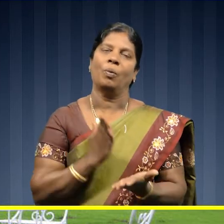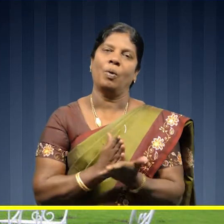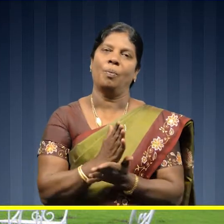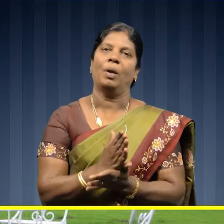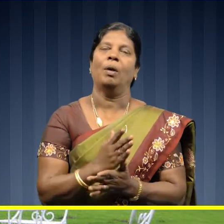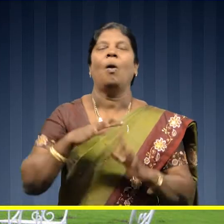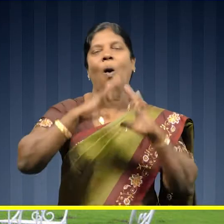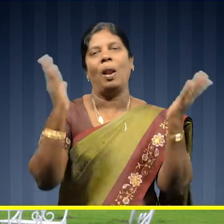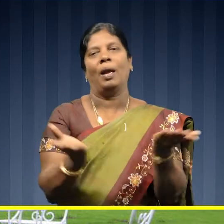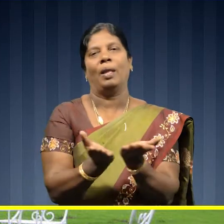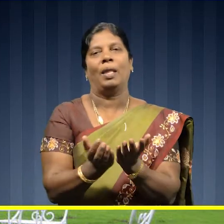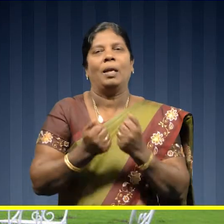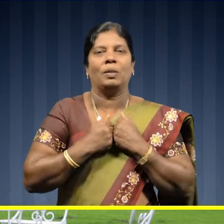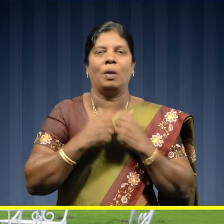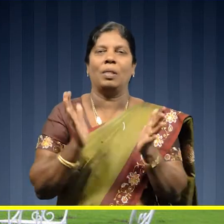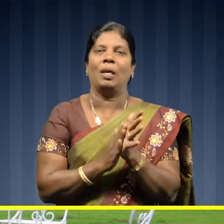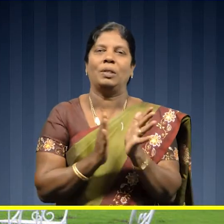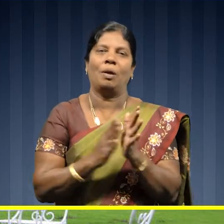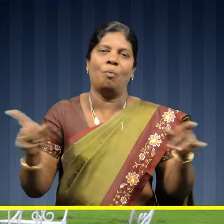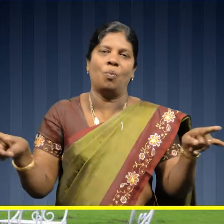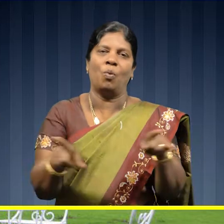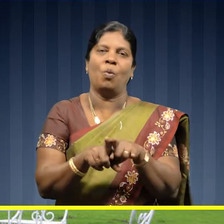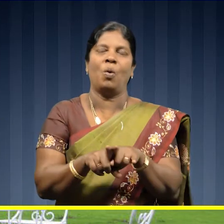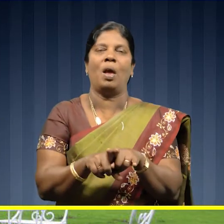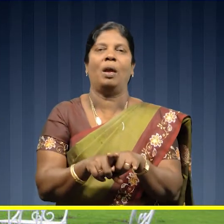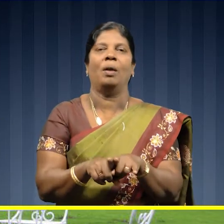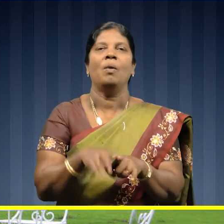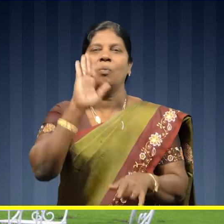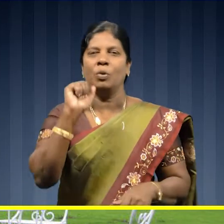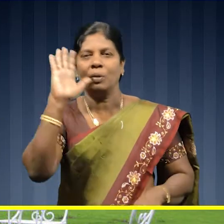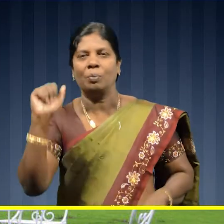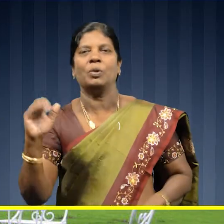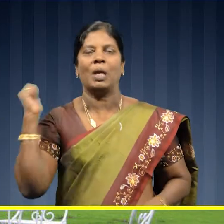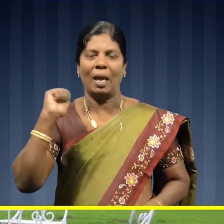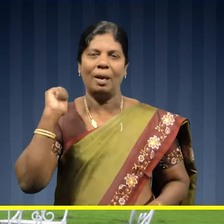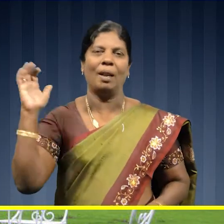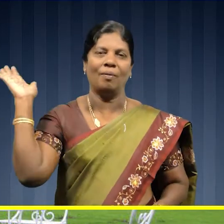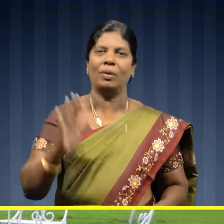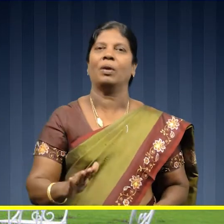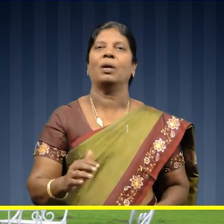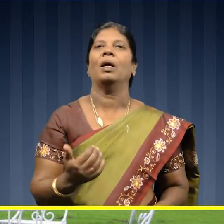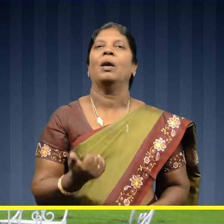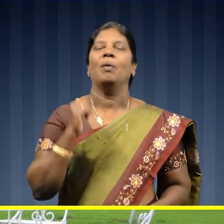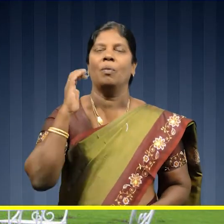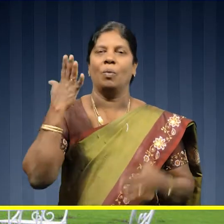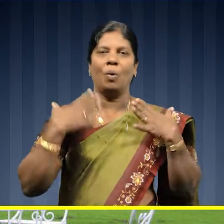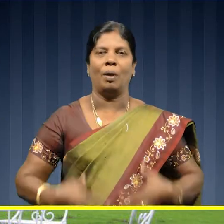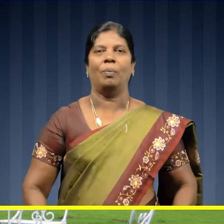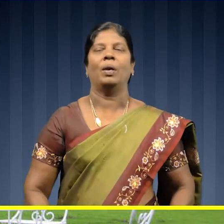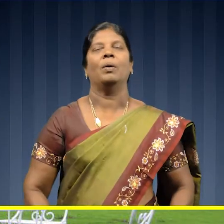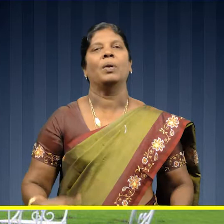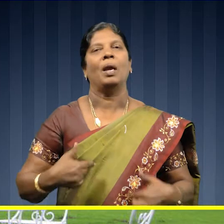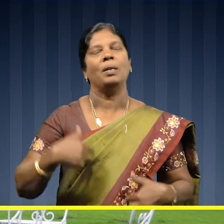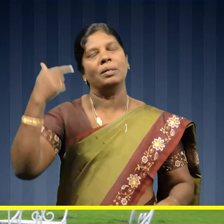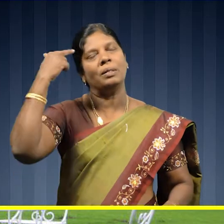நிறைய அனுபவிக்க வேண்டும். உலகத்தில் என்னெல்லாம் நவீனமாக வந்திருக்கிறதோ, என்னெல்லாம் என்னுடைய